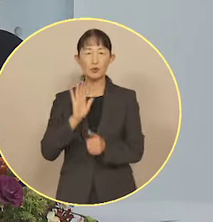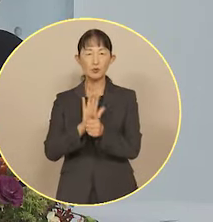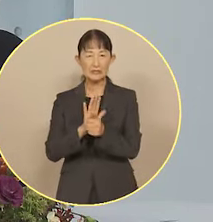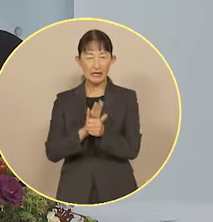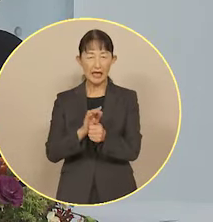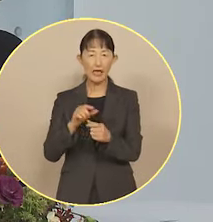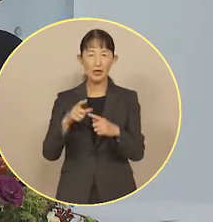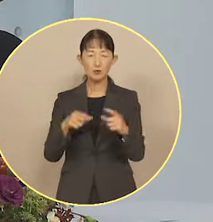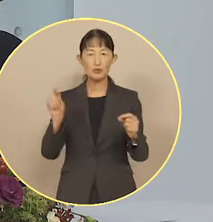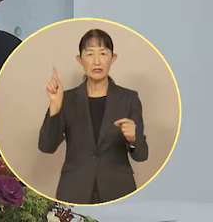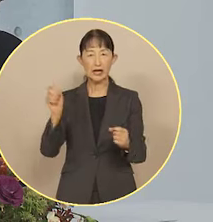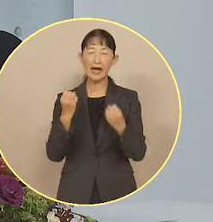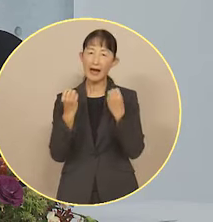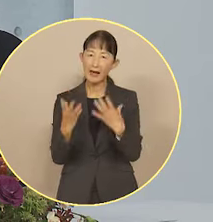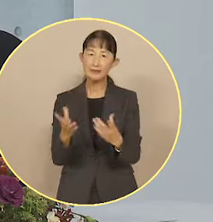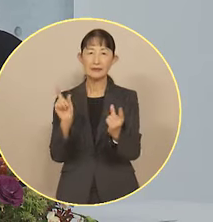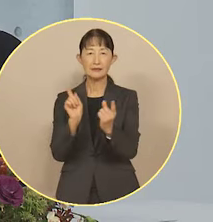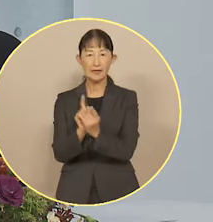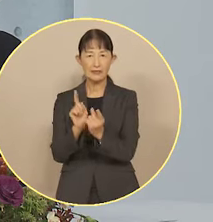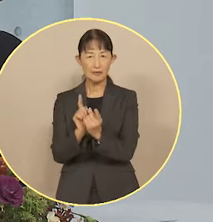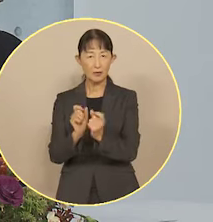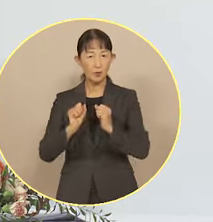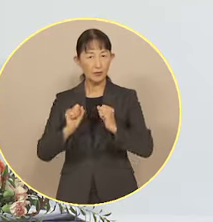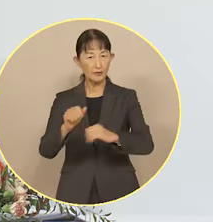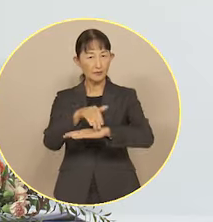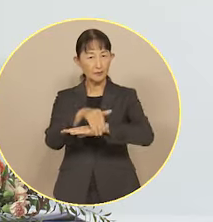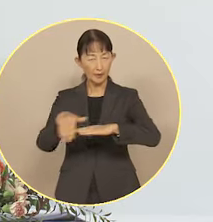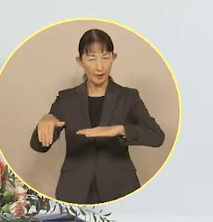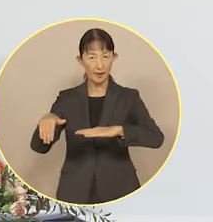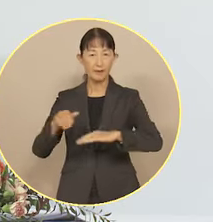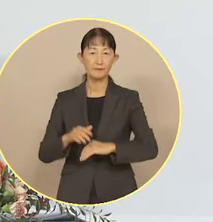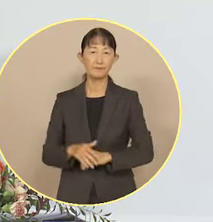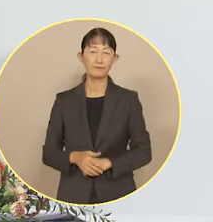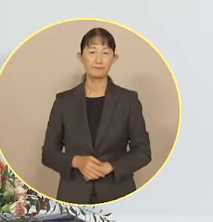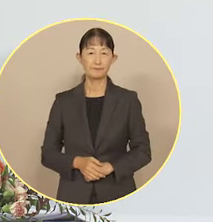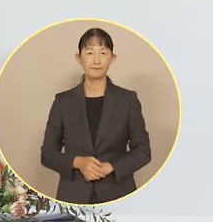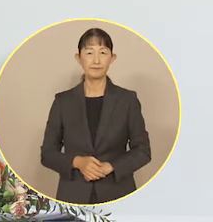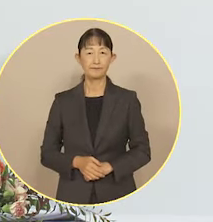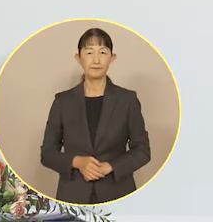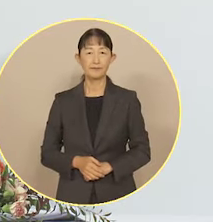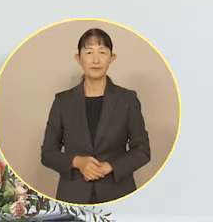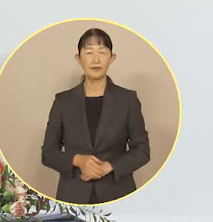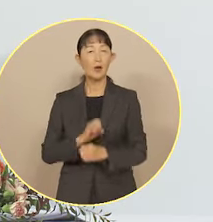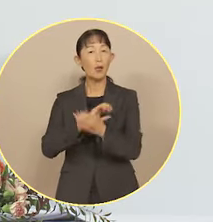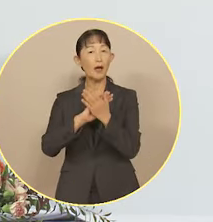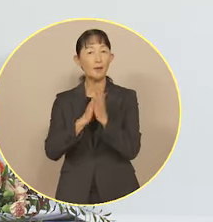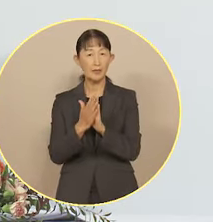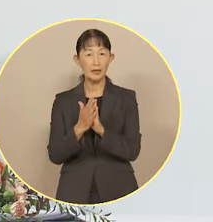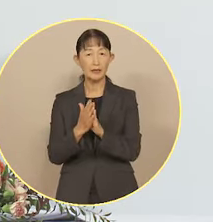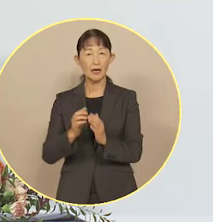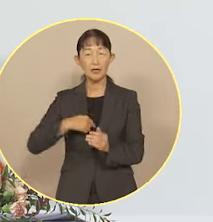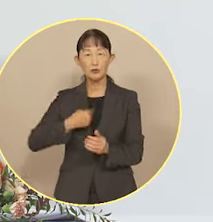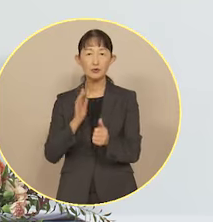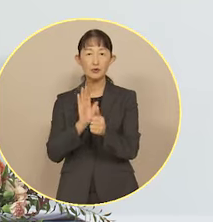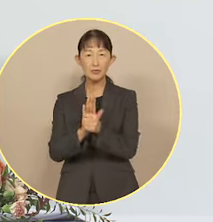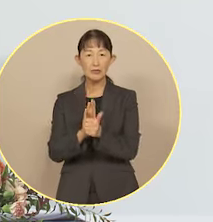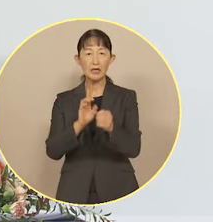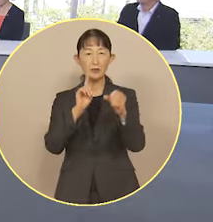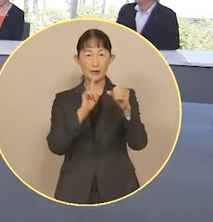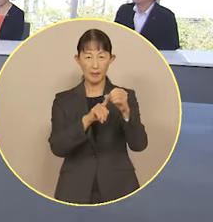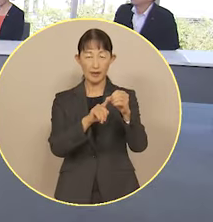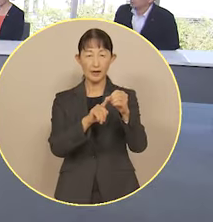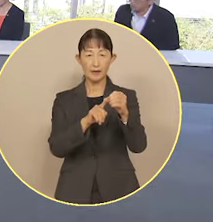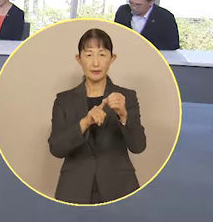あの国が新たな対策を行う方向にえなっておりますえまた岡山県が独自の支援を行っていくために